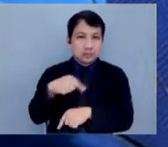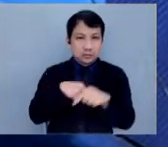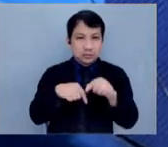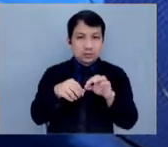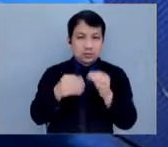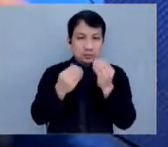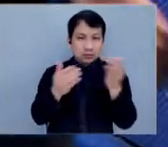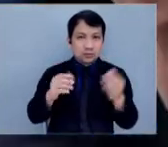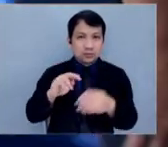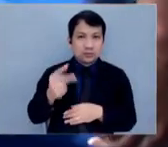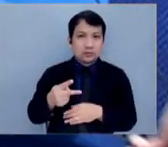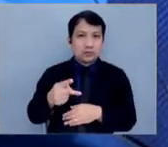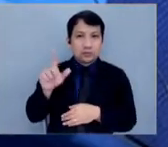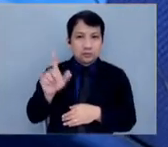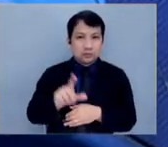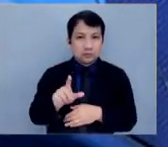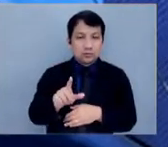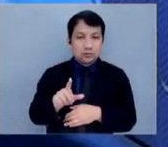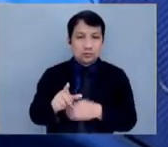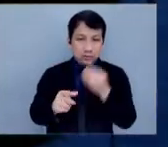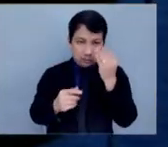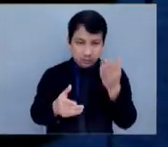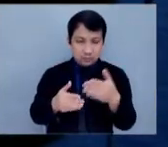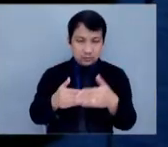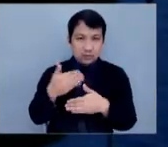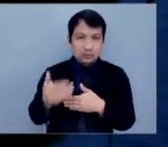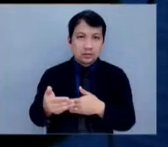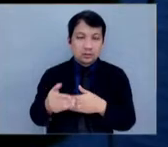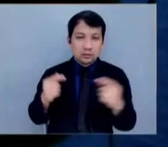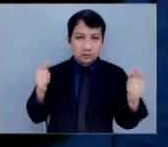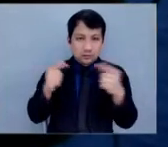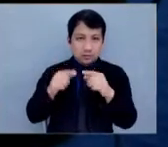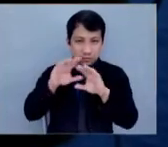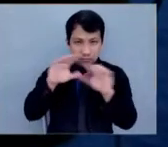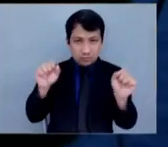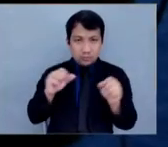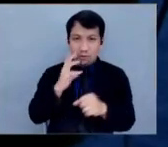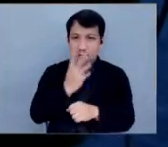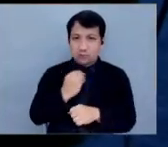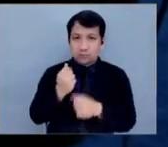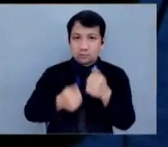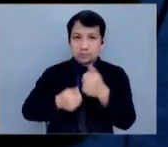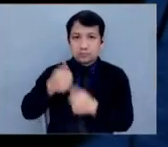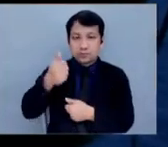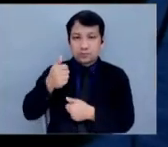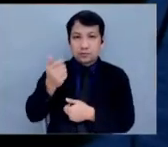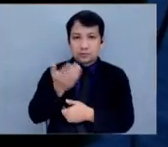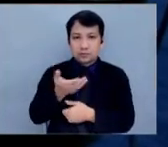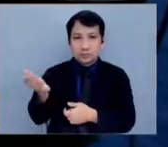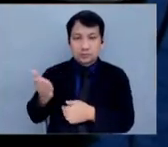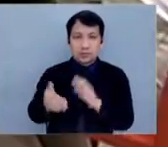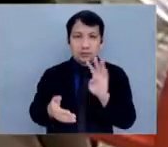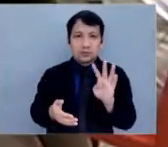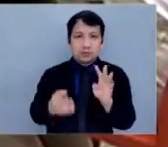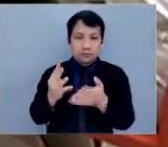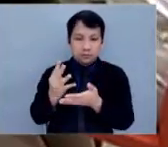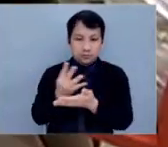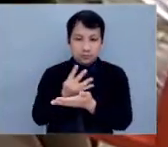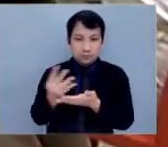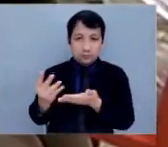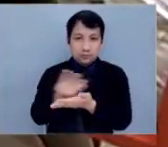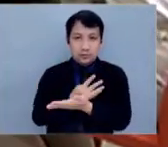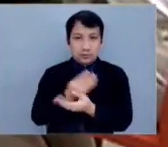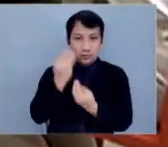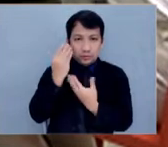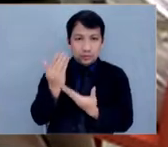second lowest bidder naman ang isasalang. Target ng Comelec matukoy ang mananalong provider sa loob ng 4 na linggo. Ito ay para masimula na